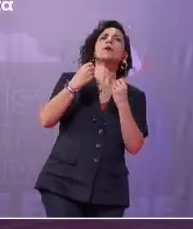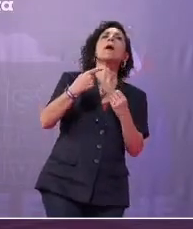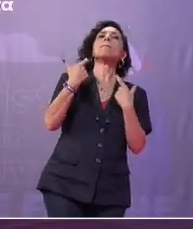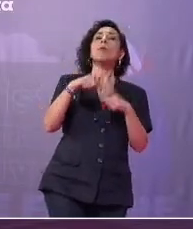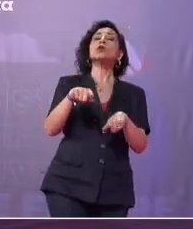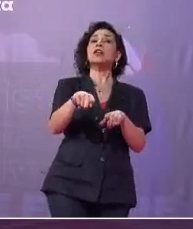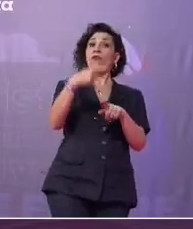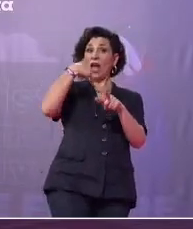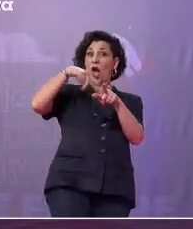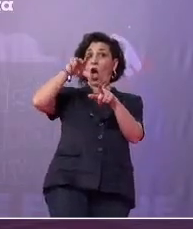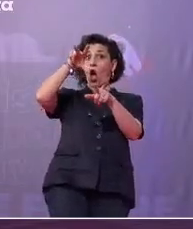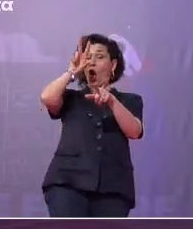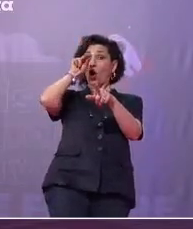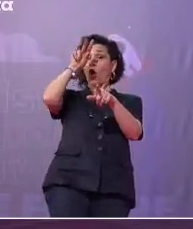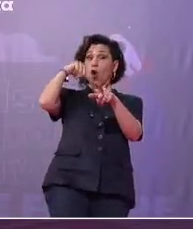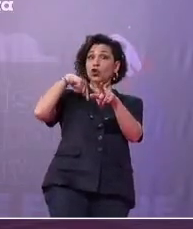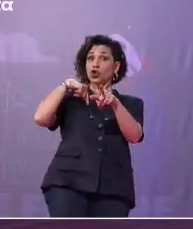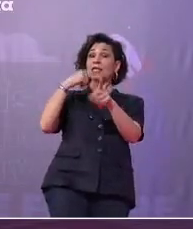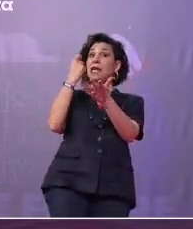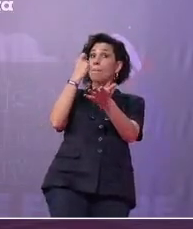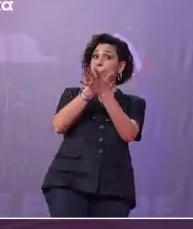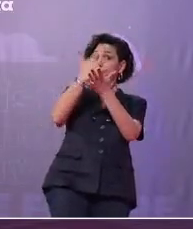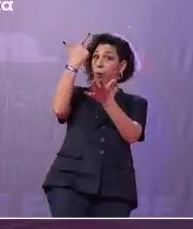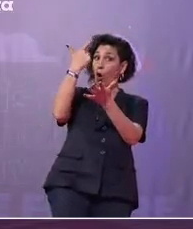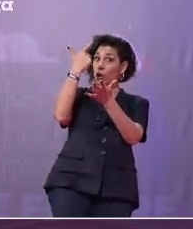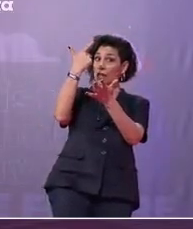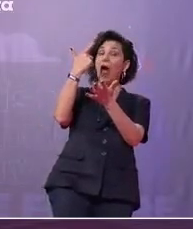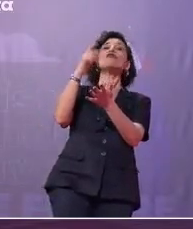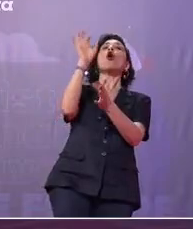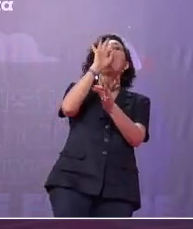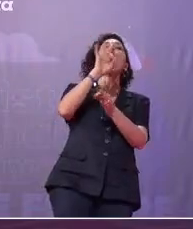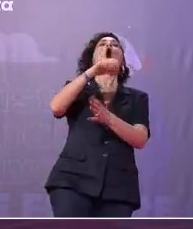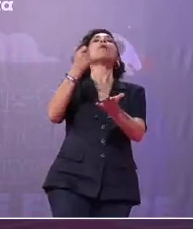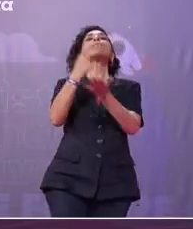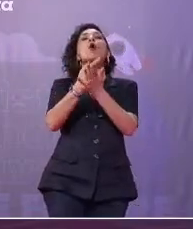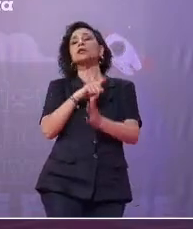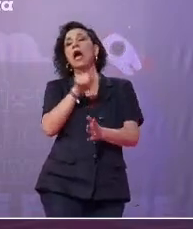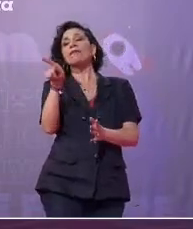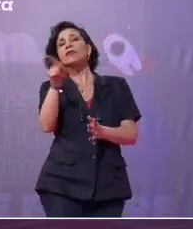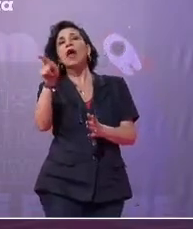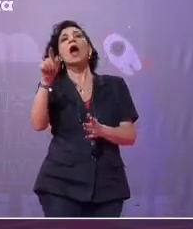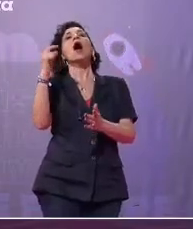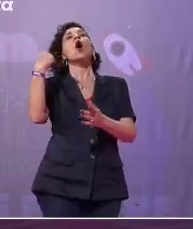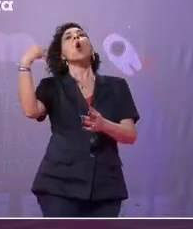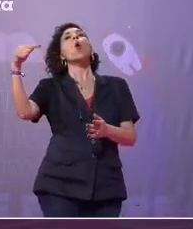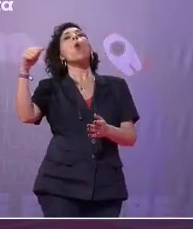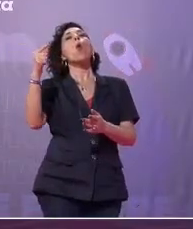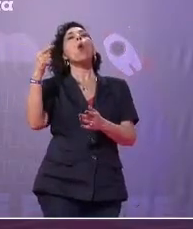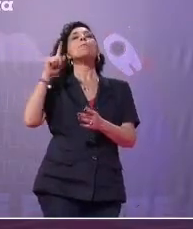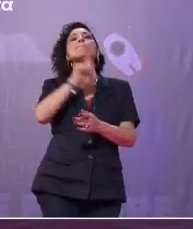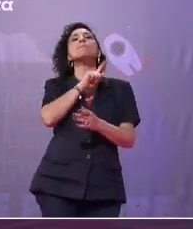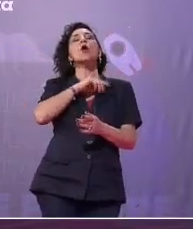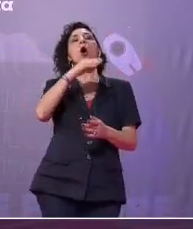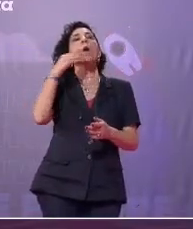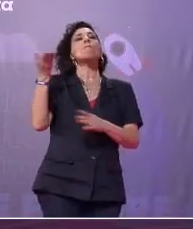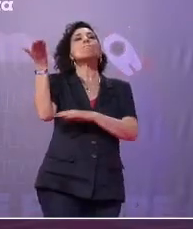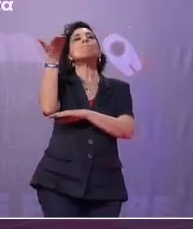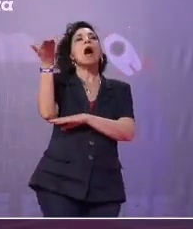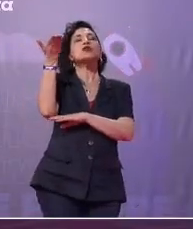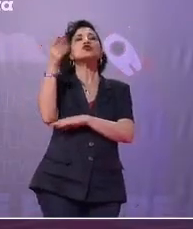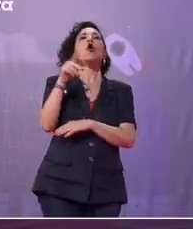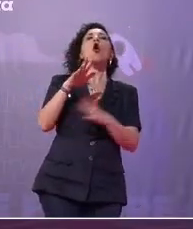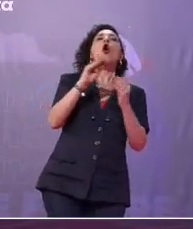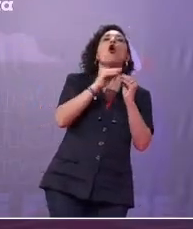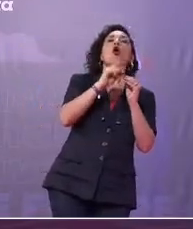ha il il mio maggior domo è importante che io conosca un Brand o che lo conosca lui come lo conosco io O come lo conosce